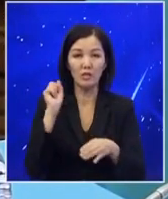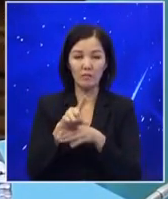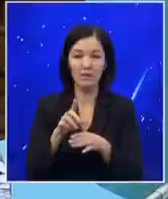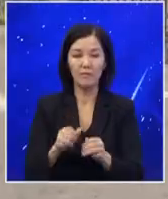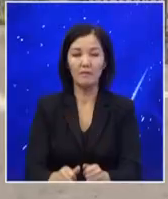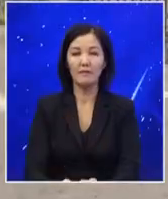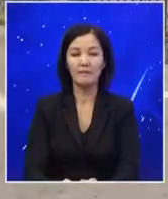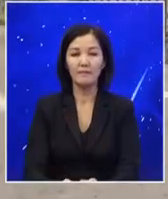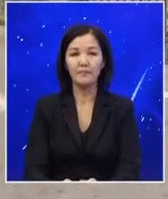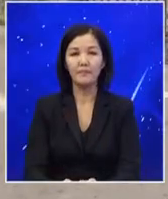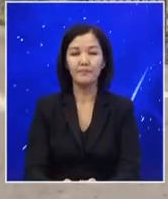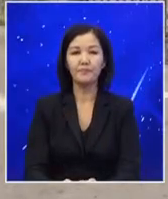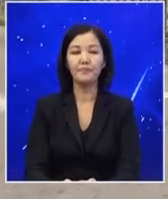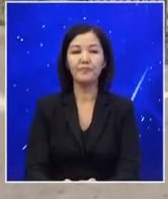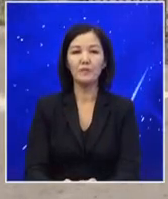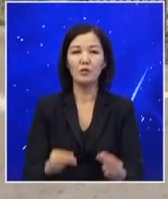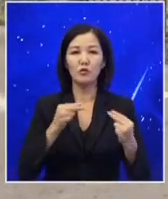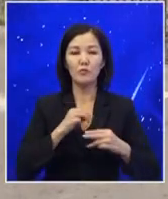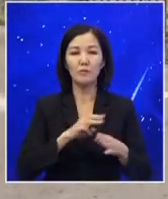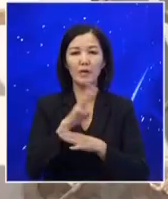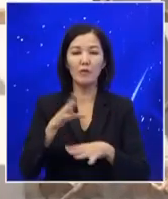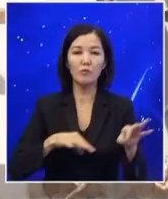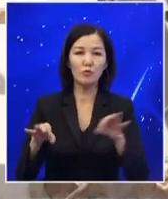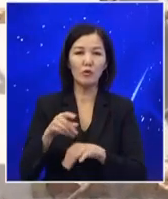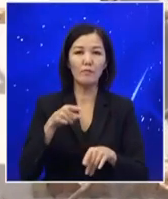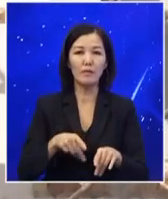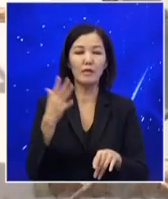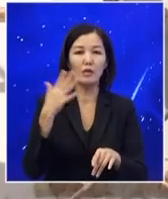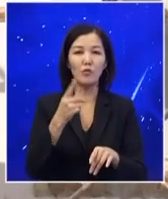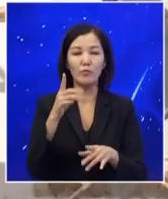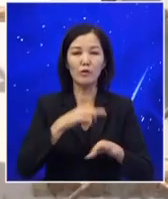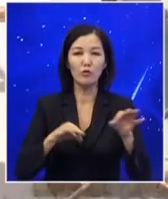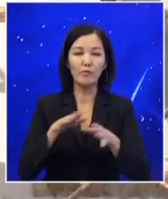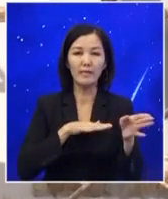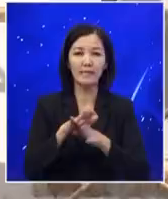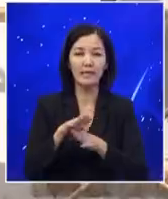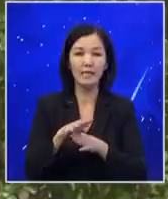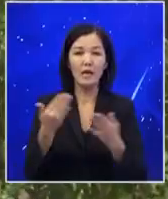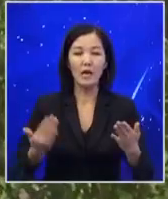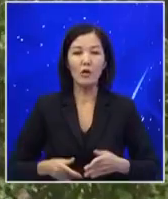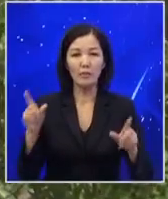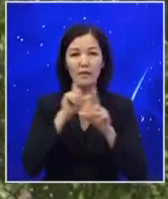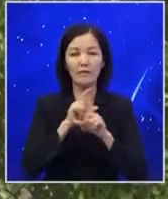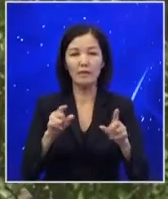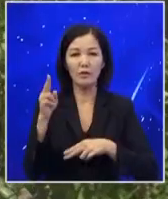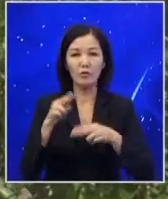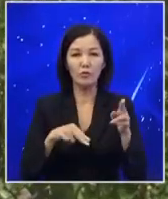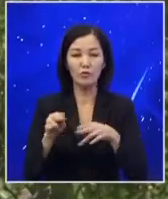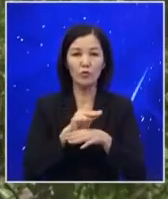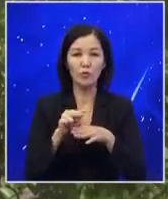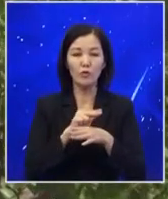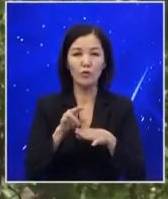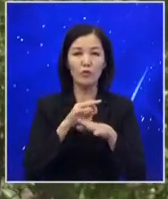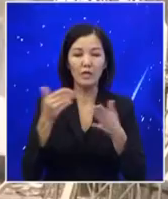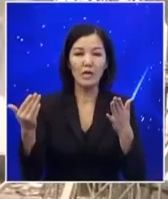тапсырамын. Жұмыспен қамту жол картасы бағдарламасымен 1051 жоба іске асады. Әлеуметтік мәдени нысандары жөндеуден өтеді. Ескірген